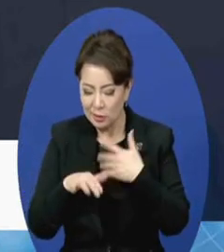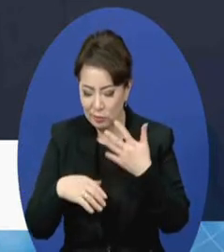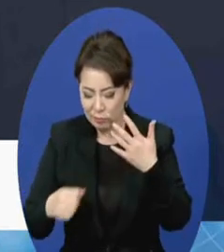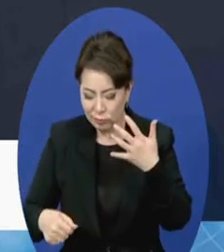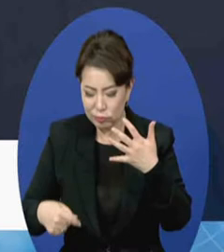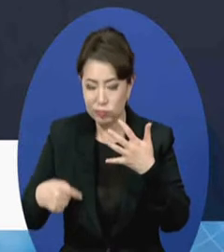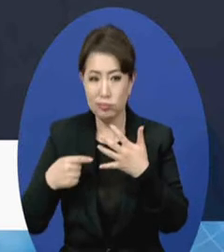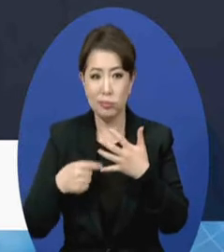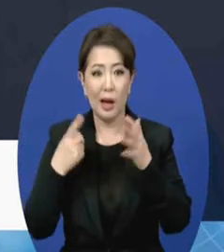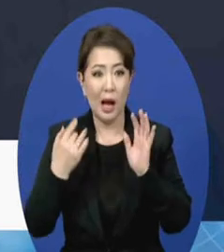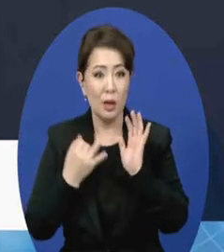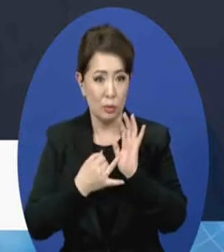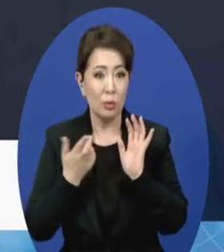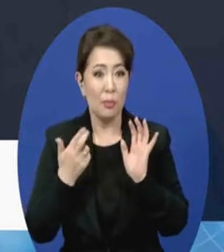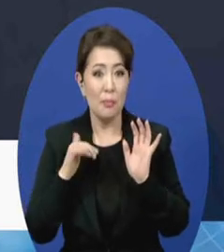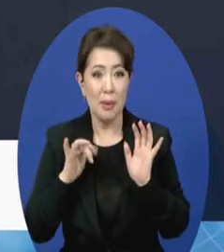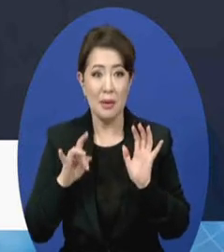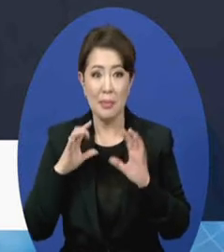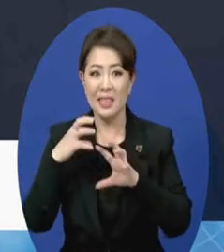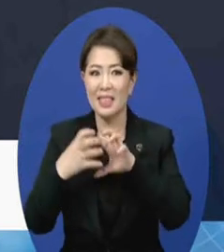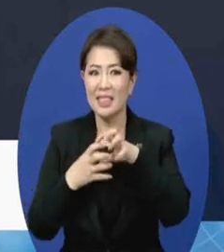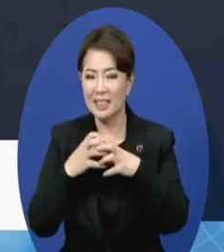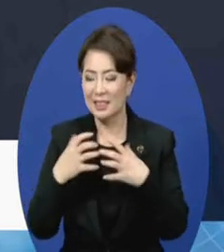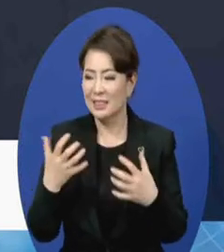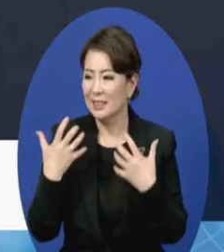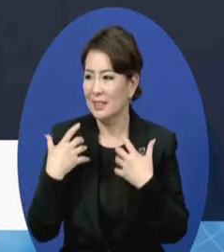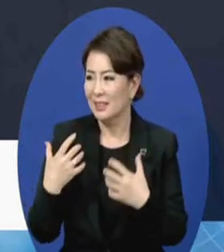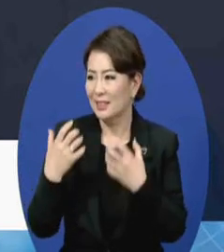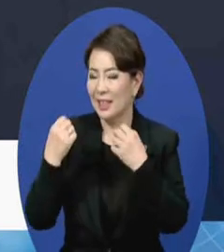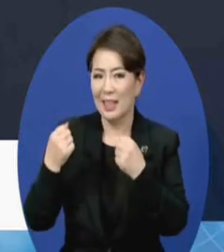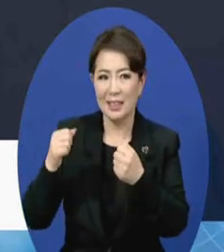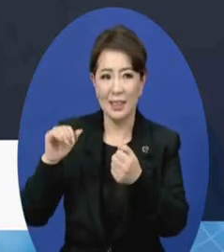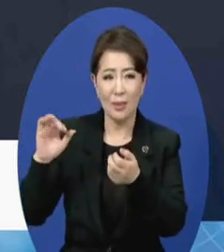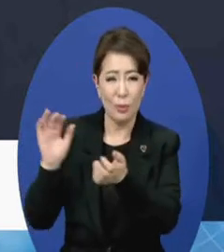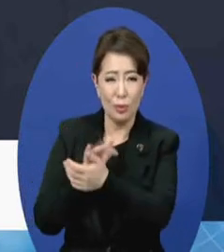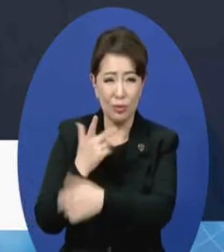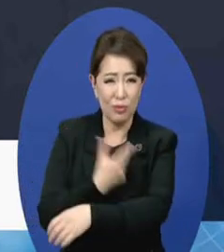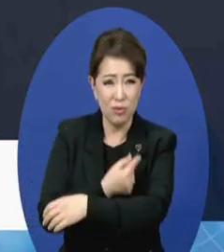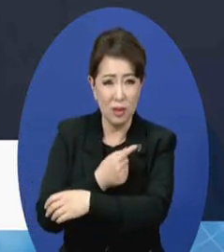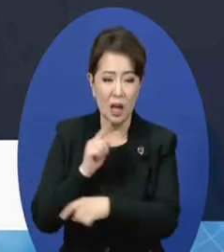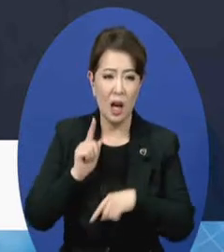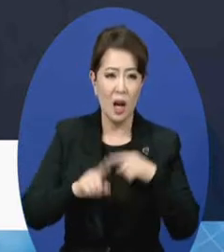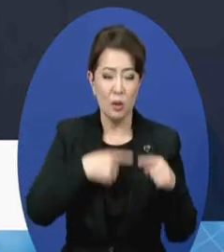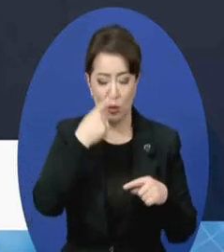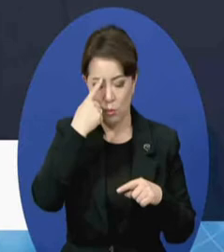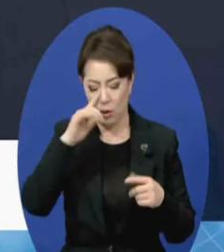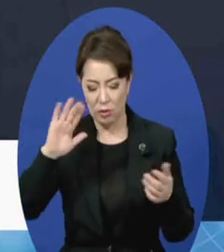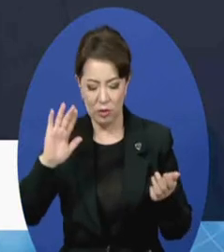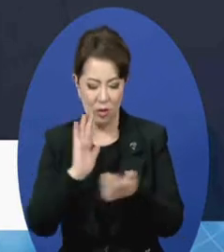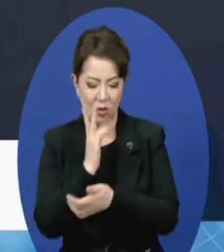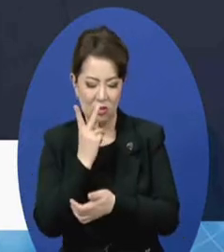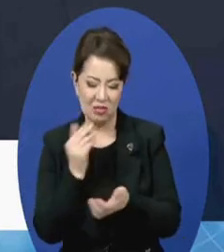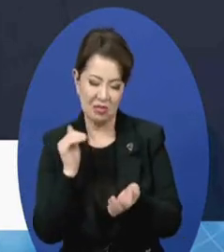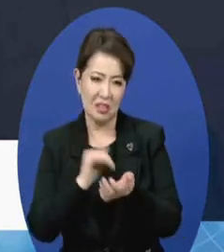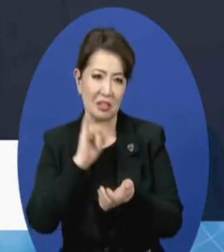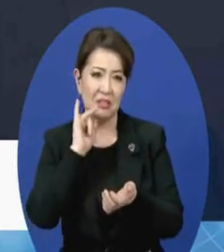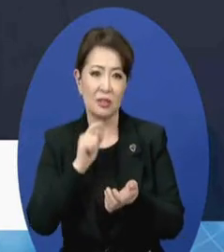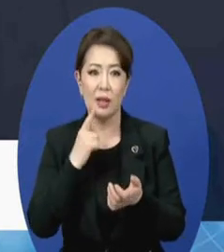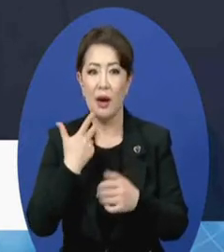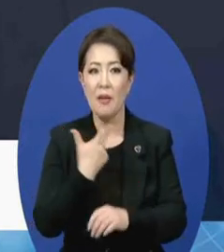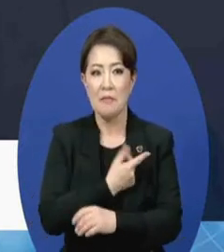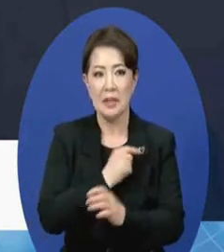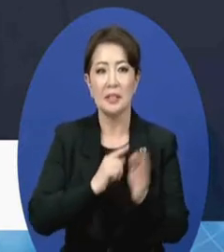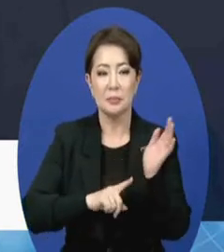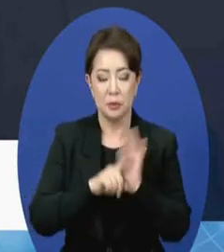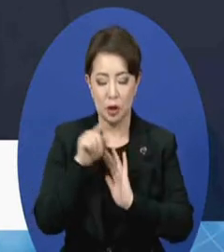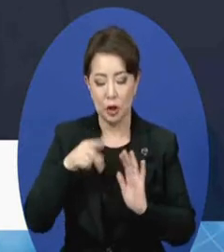байранд ирэмлэгдэж, дэлхийн дархлаа жуулчлалын дундаж хурдаас 2 дахин их байгаа юм байна. Манай улсад вакцин жуулт эхлээд 27 хоног болж,